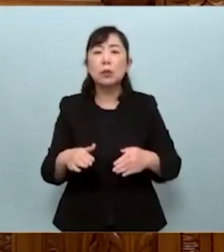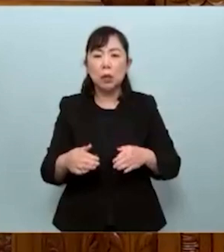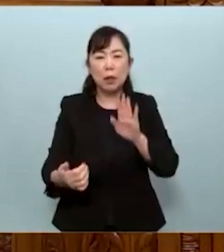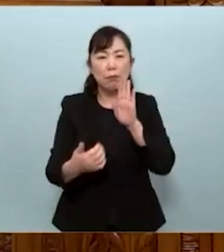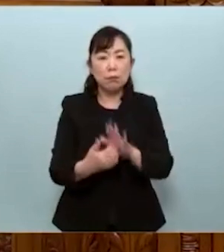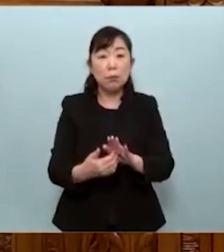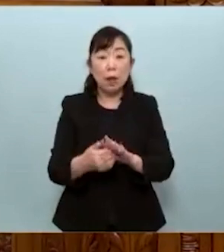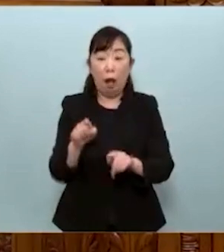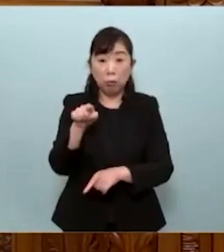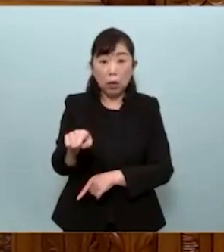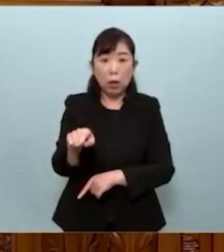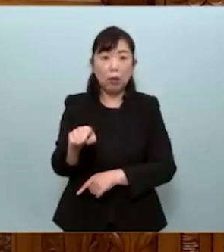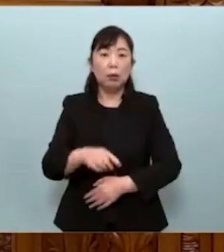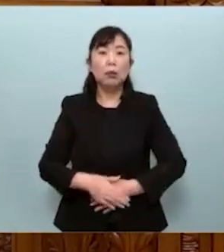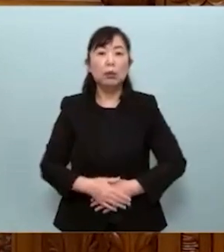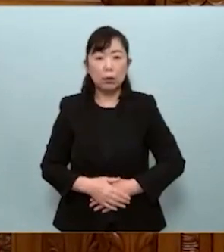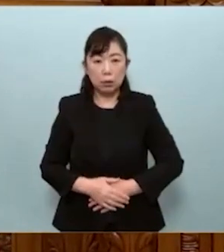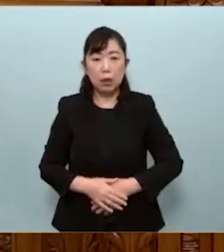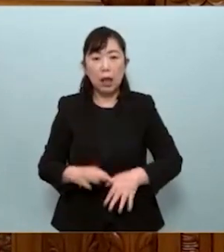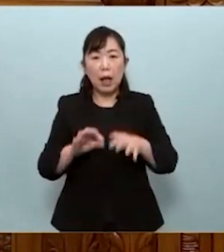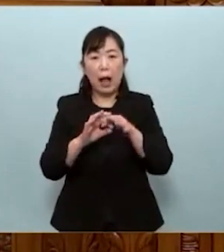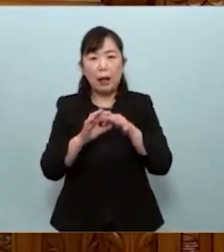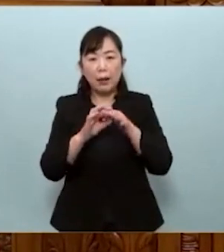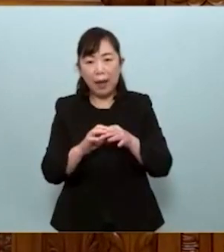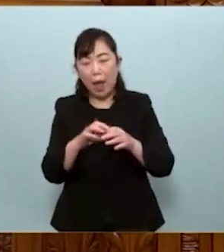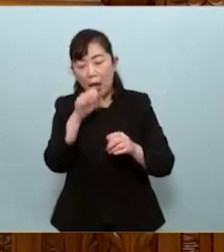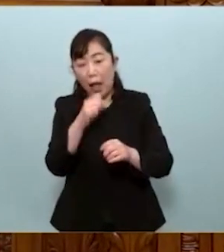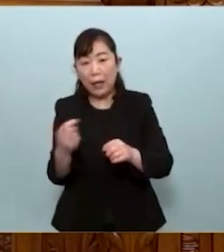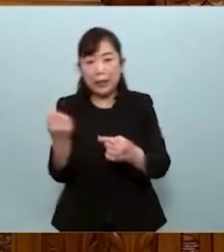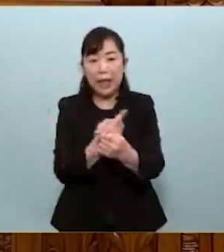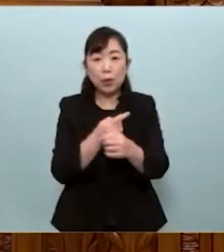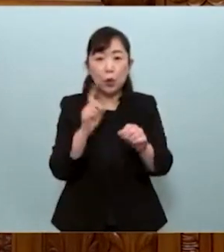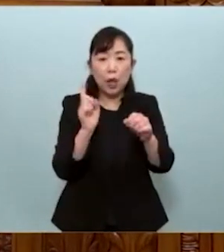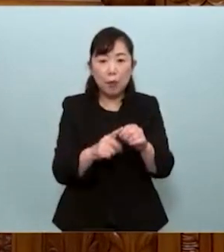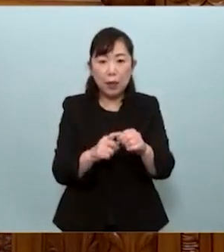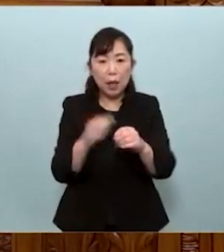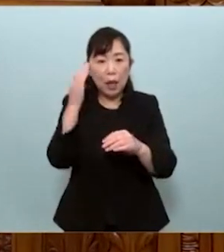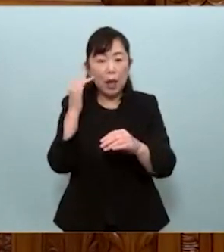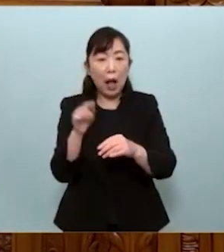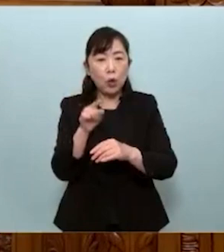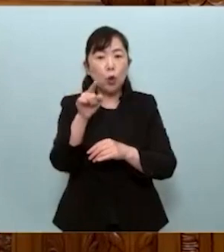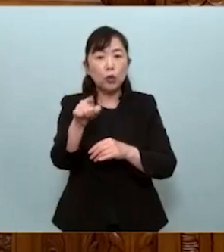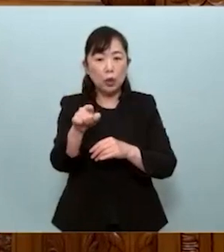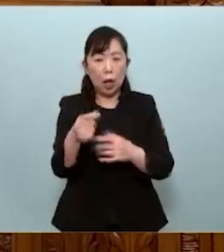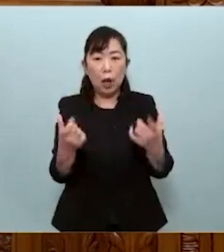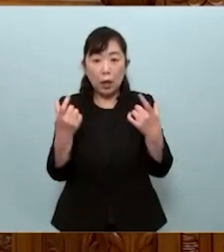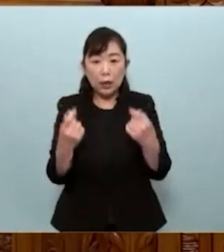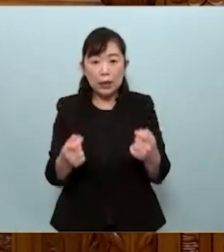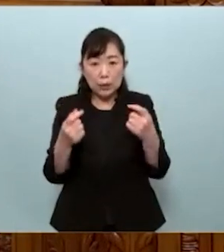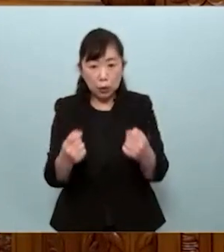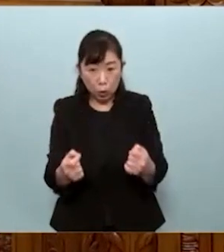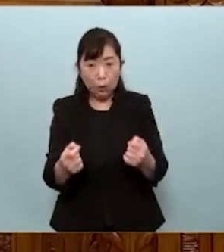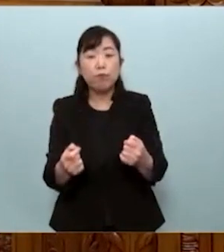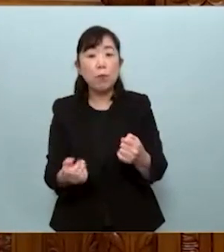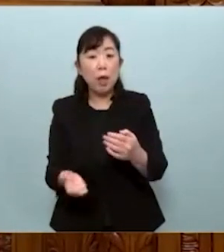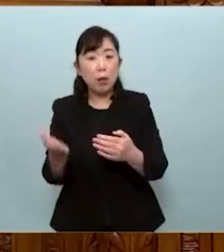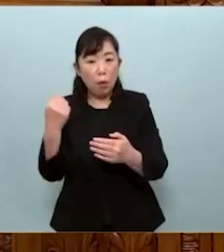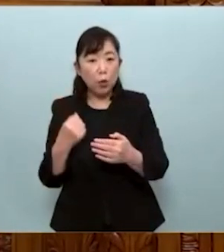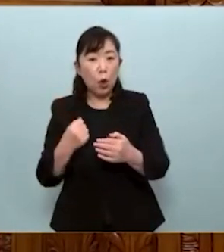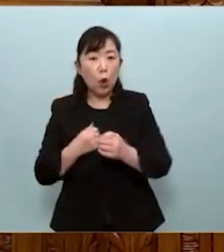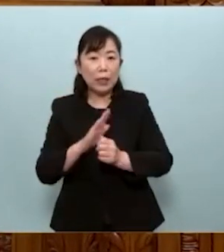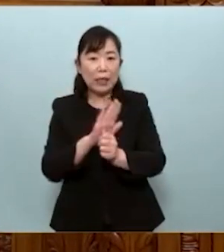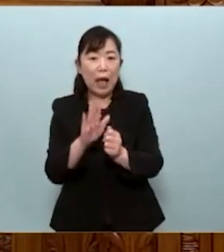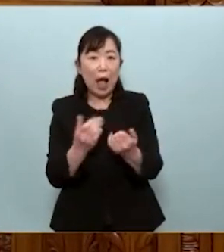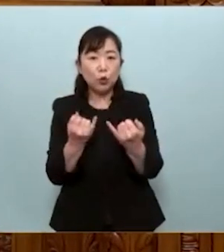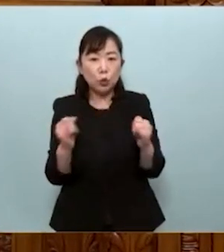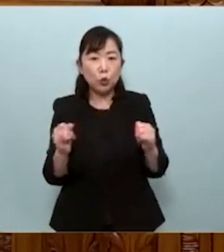見られたところです。関係改善のためには韓国側が旧朝鮮半島出身労働者や元慰安婦をめぐる問